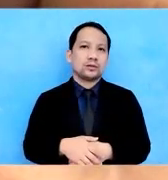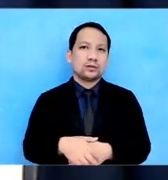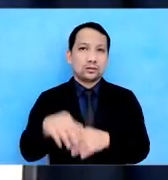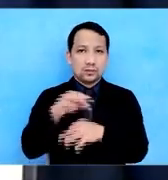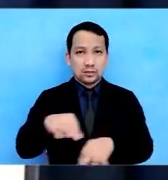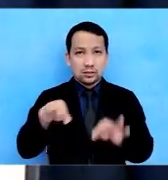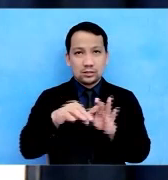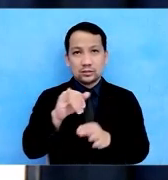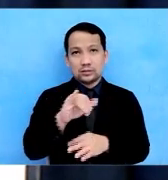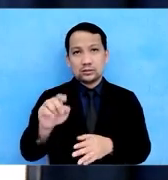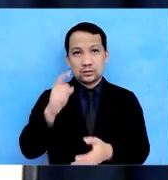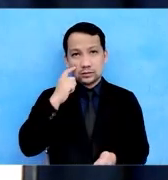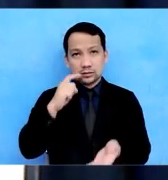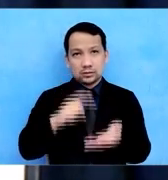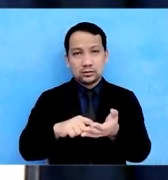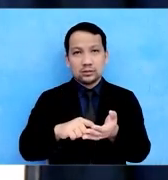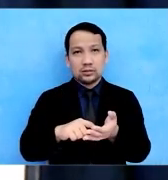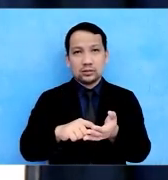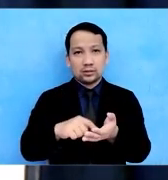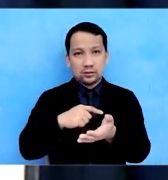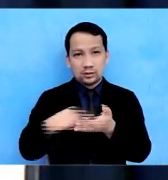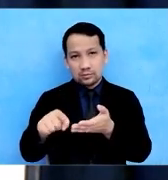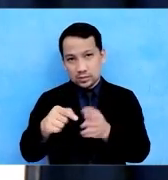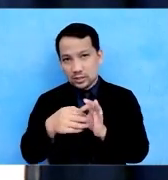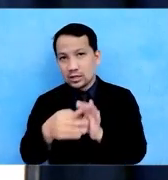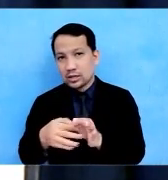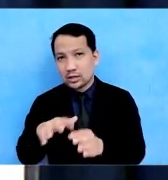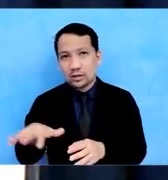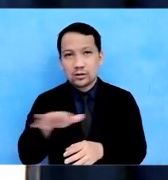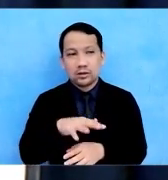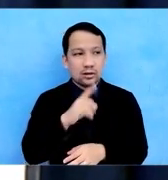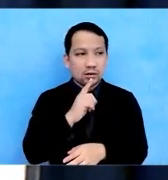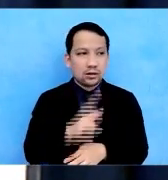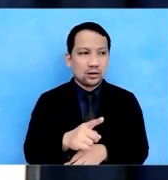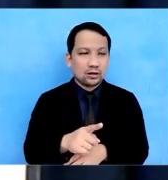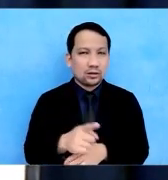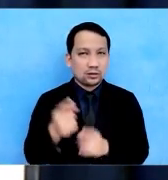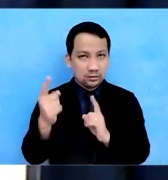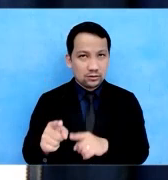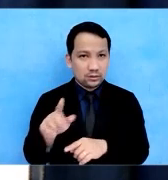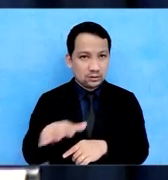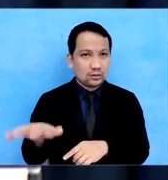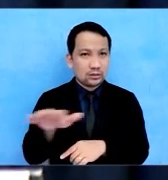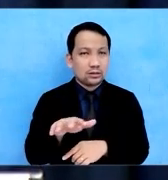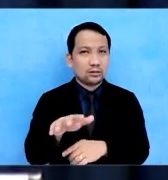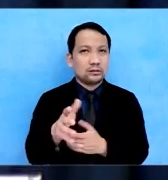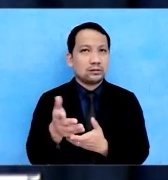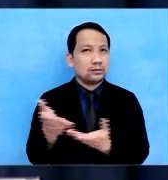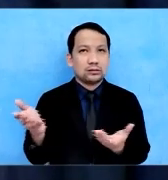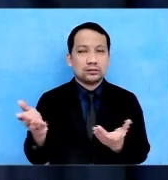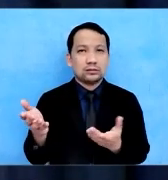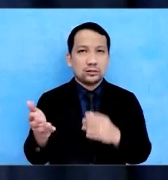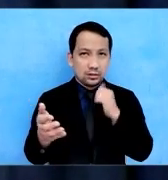move towards digital payments. And digital payments are what we need to happen to further promote